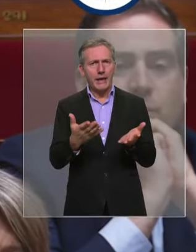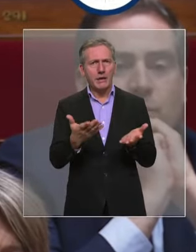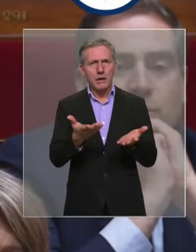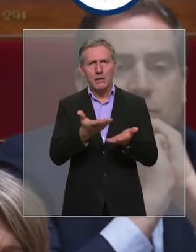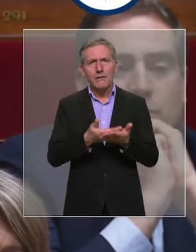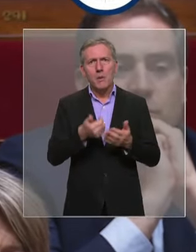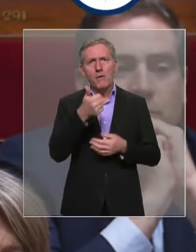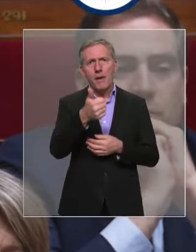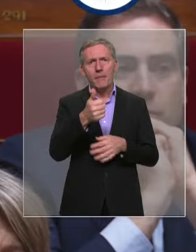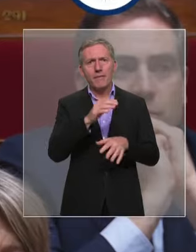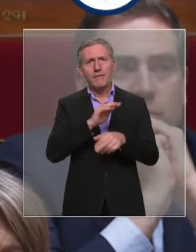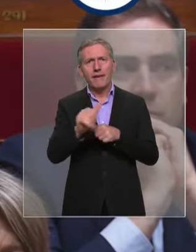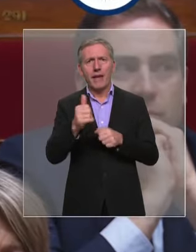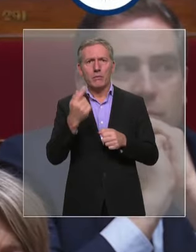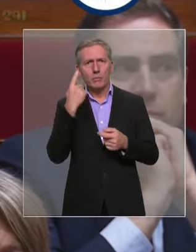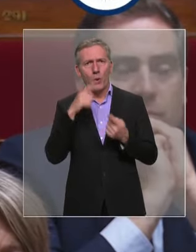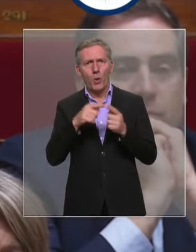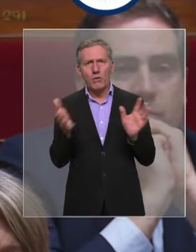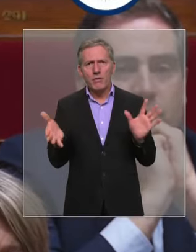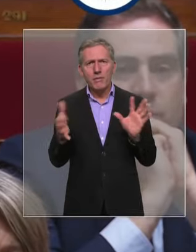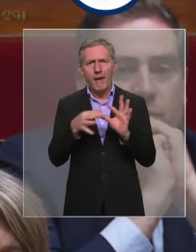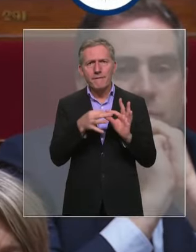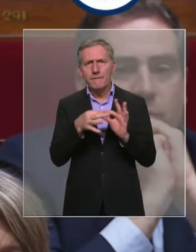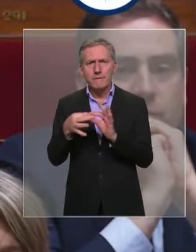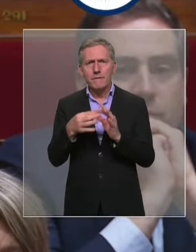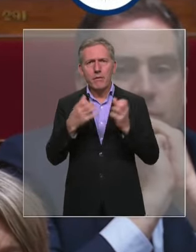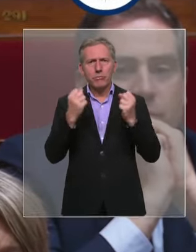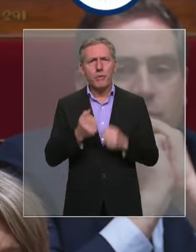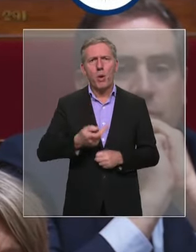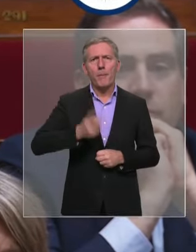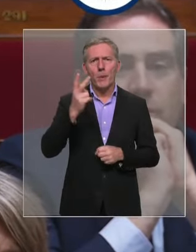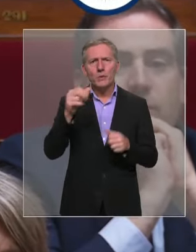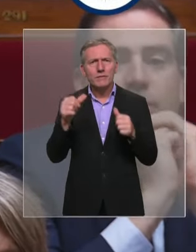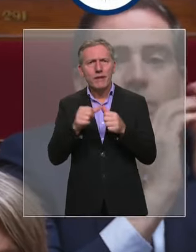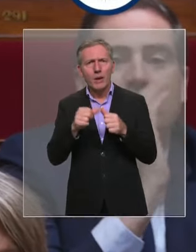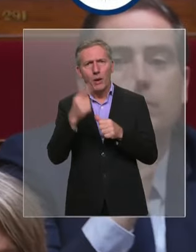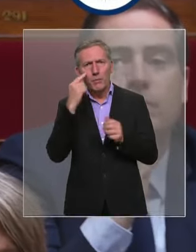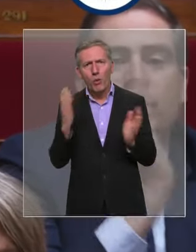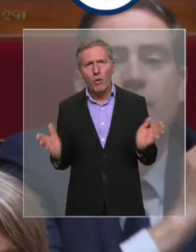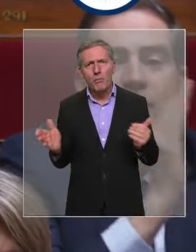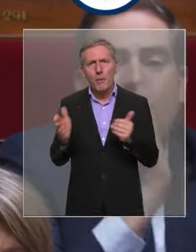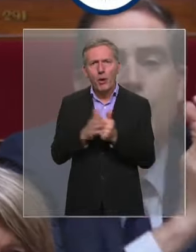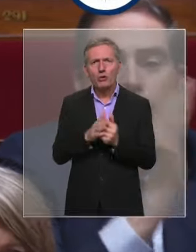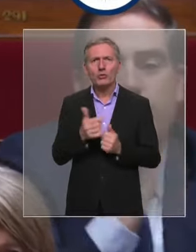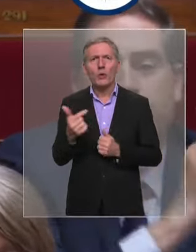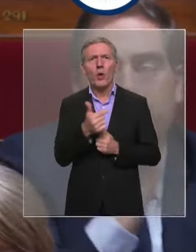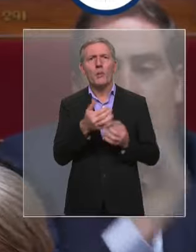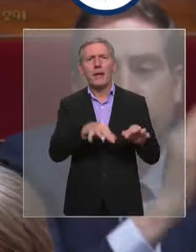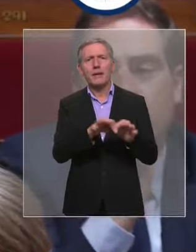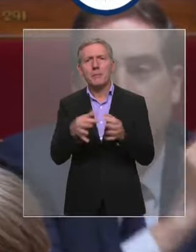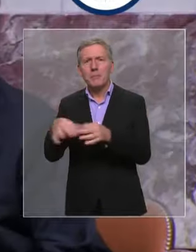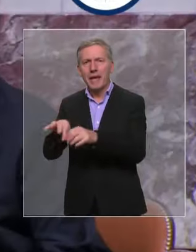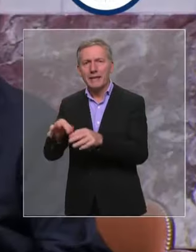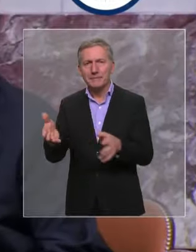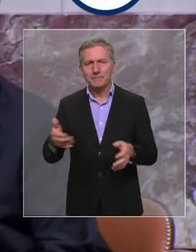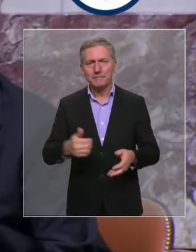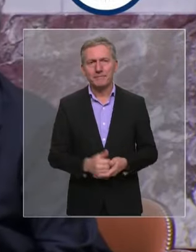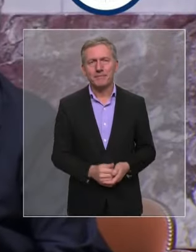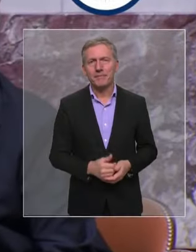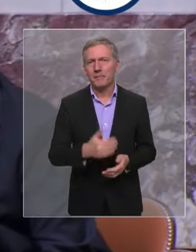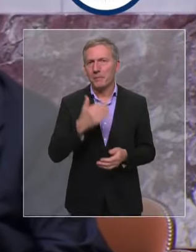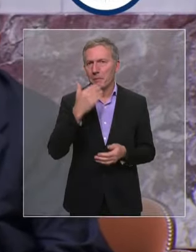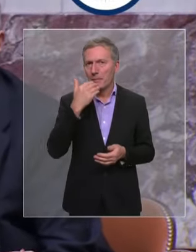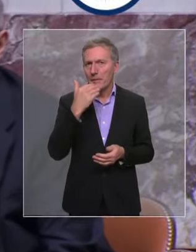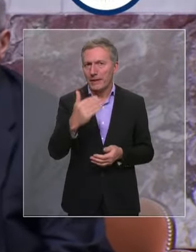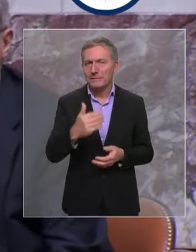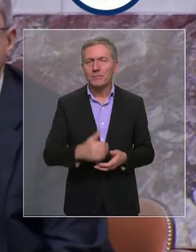allez-vous prendre pour renforcer la coopération franco-allemande et rapprocher nos deux pays? Je vous remercie. Je vous remercie, ma